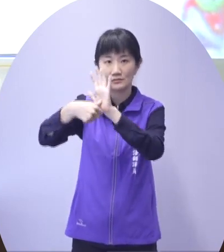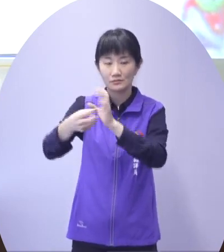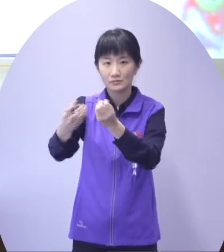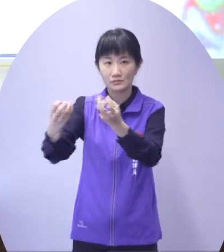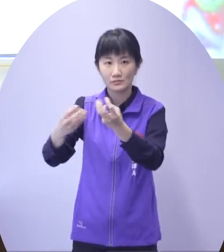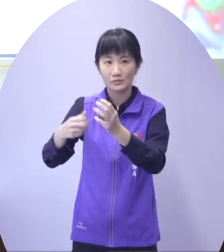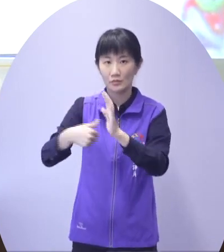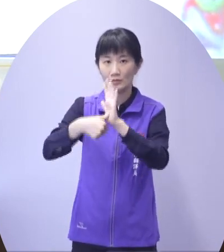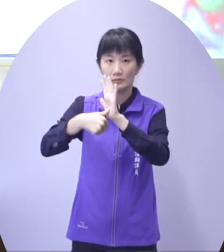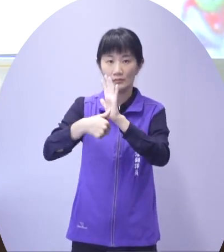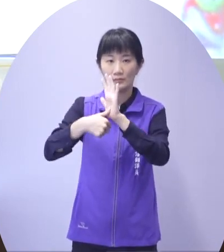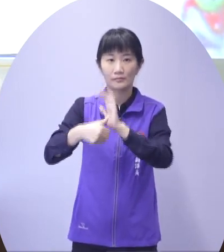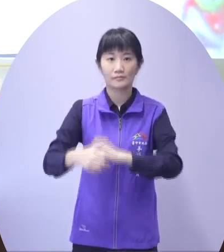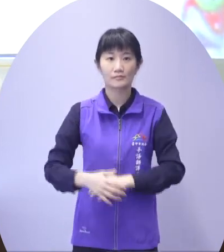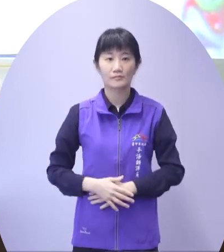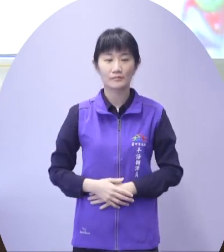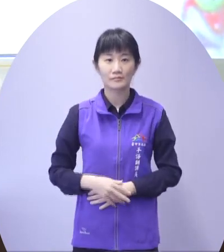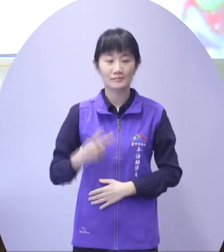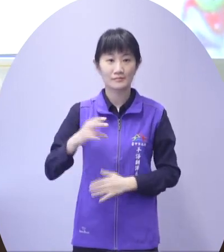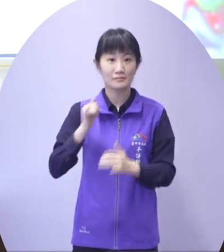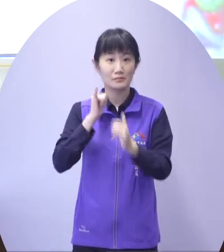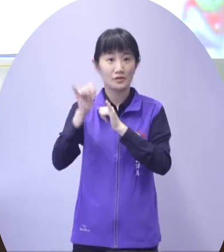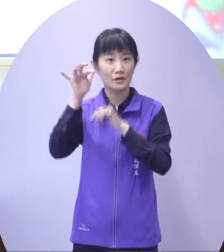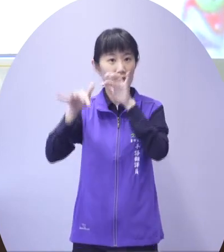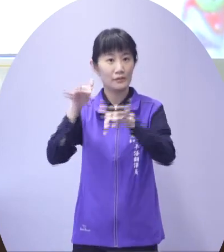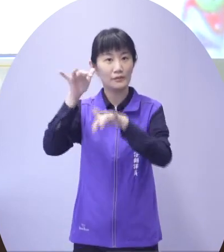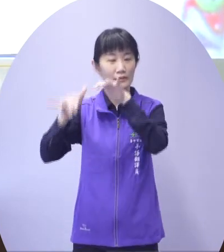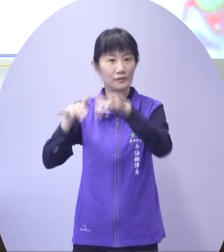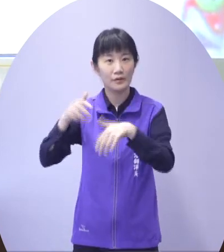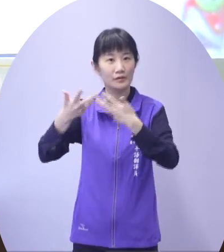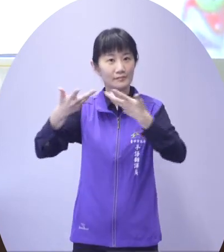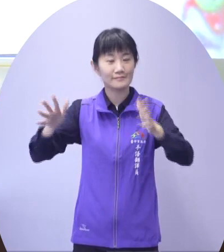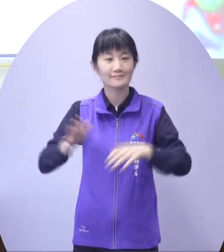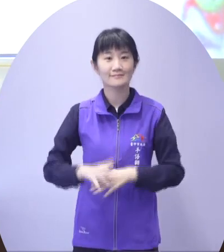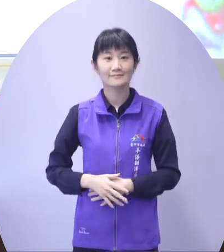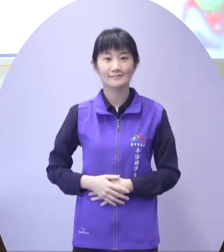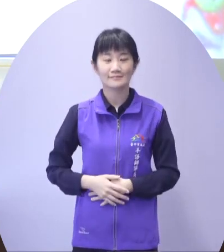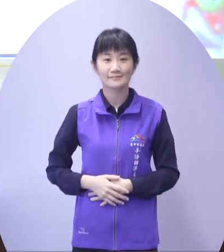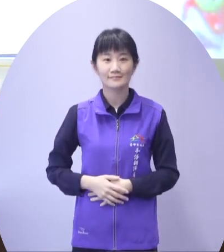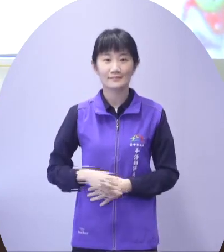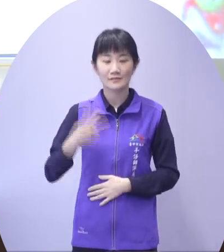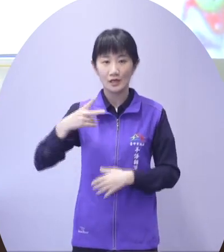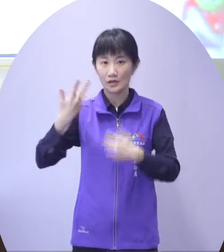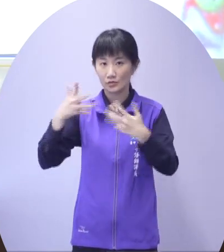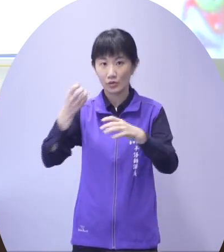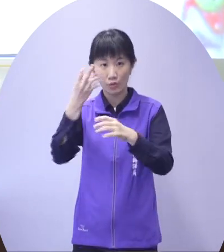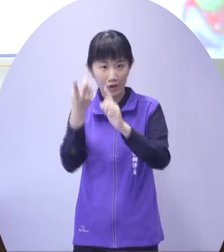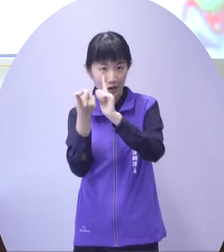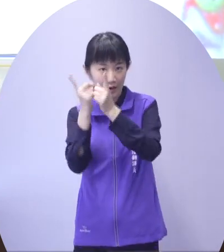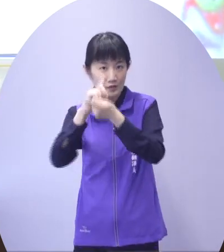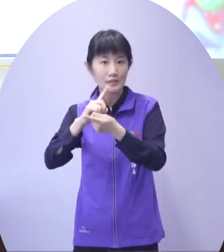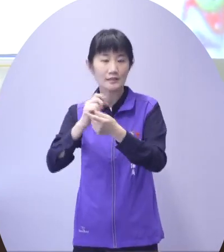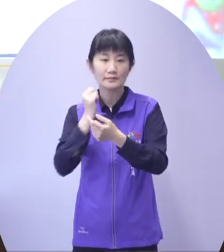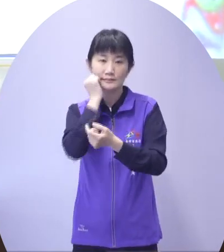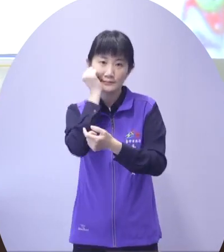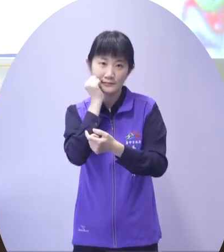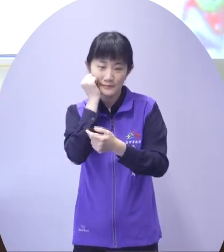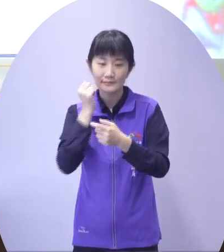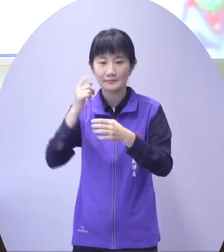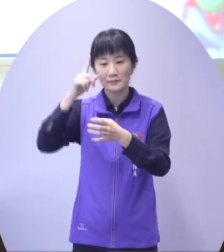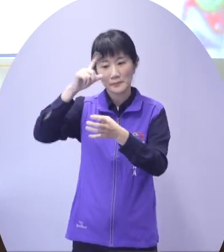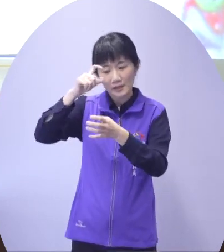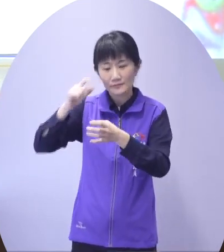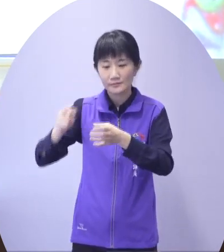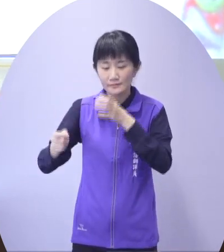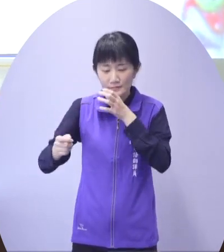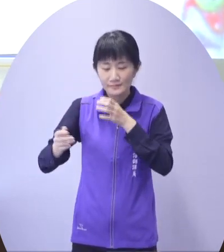这个生产，那以及观光旅游，那以及就是很多的这个产品哈，包括香皂啦、精油啊等等哈，